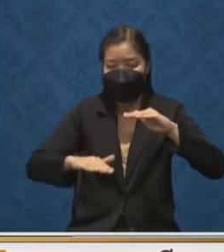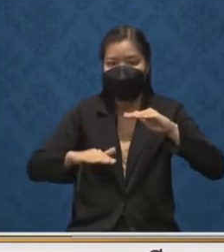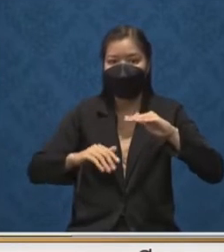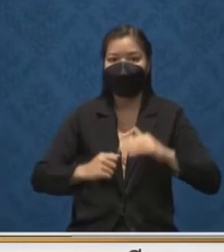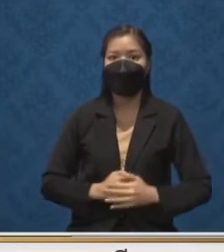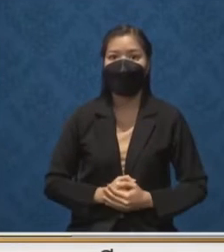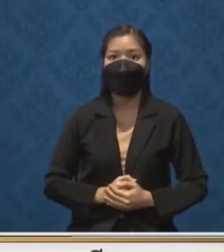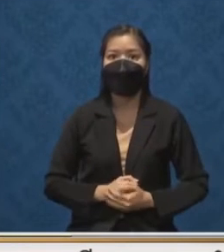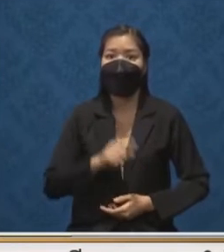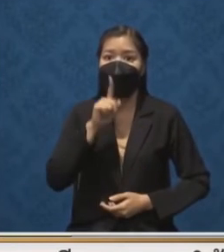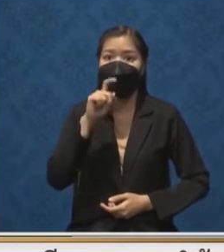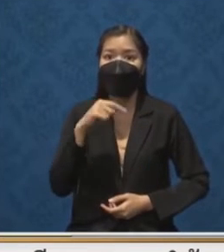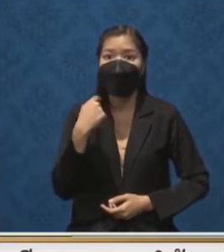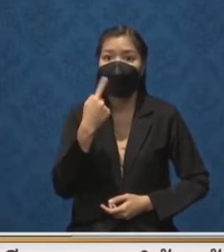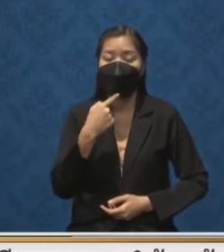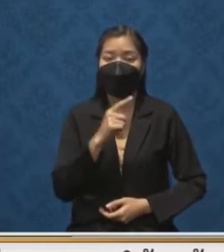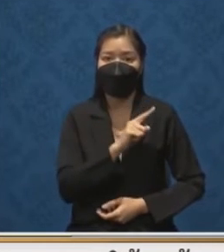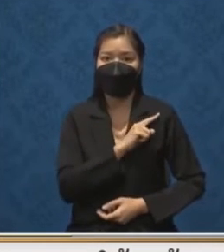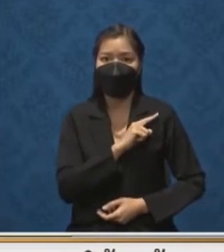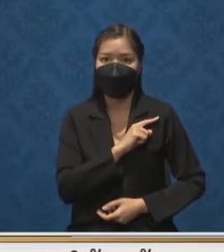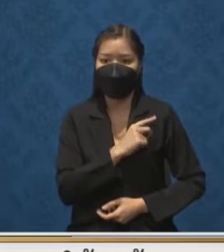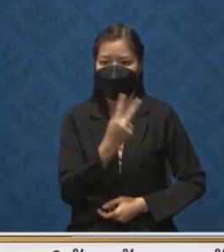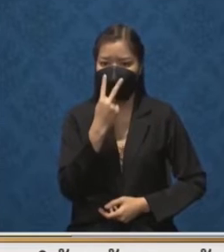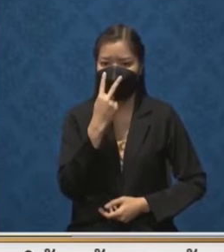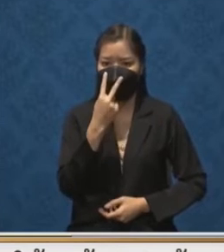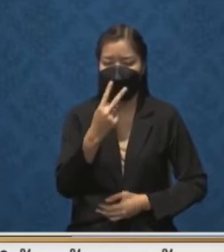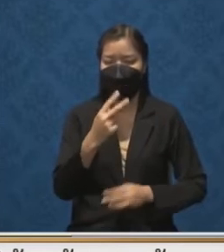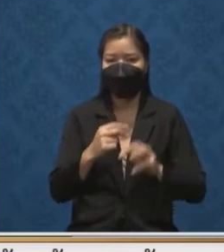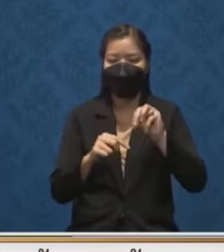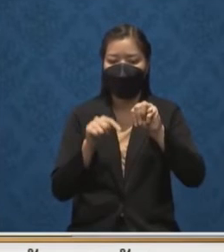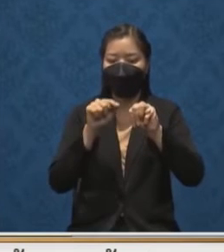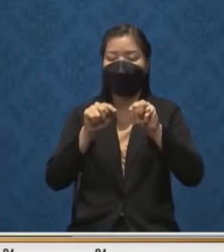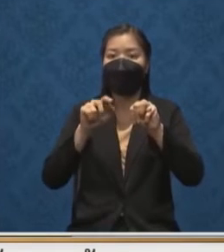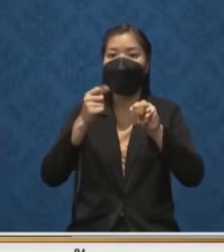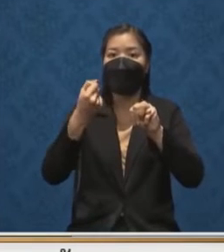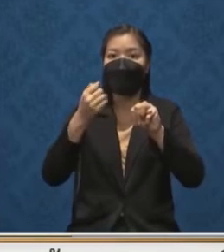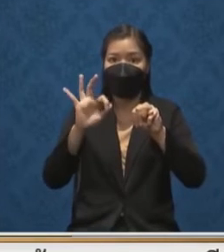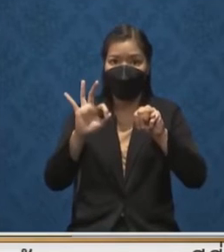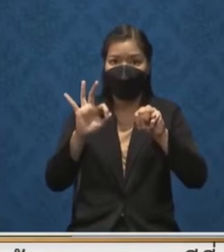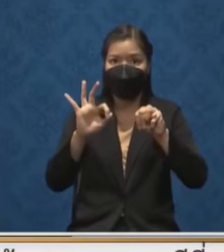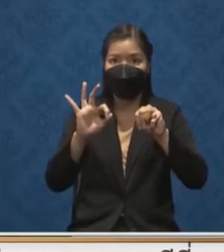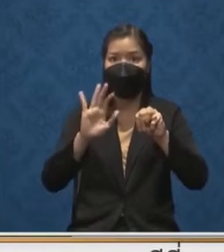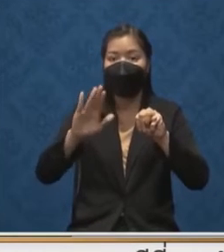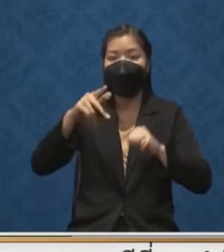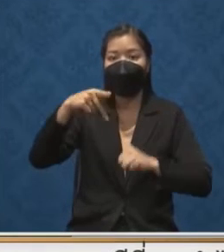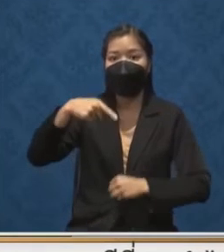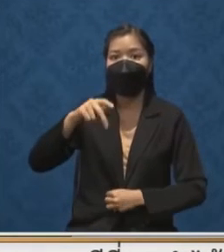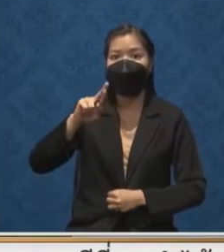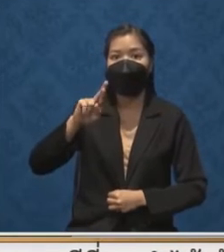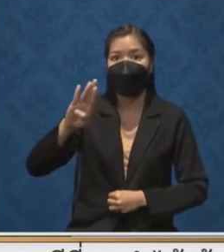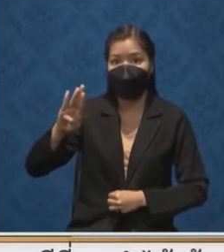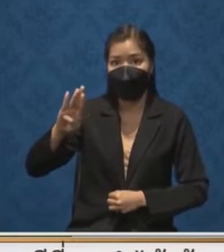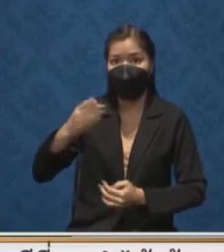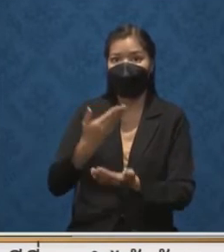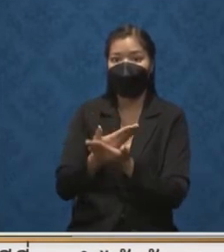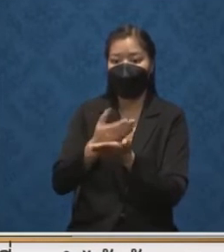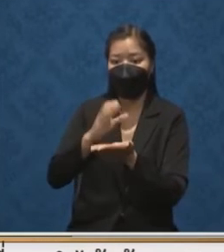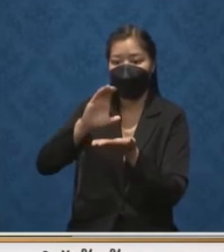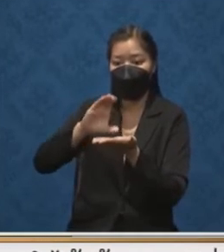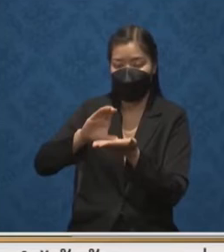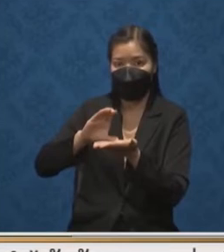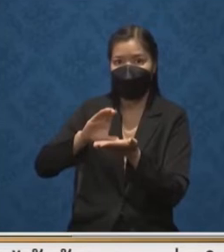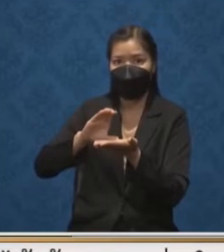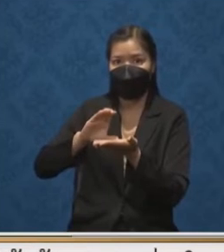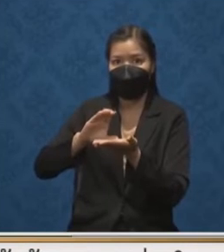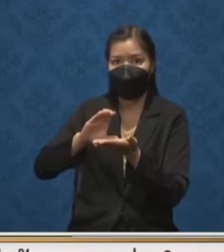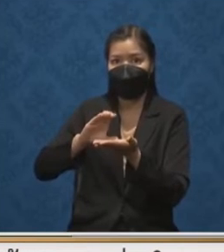ำนาจหน้าที่อยู่ที่ไหนผมก็ไปดูมาตราที่19ของพรบวิธีการงบประมาณนะครับหน้าที่และอำนาจ